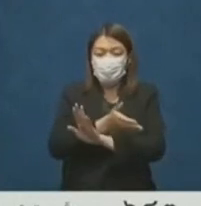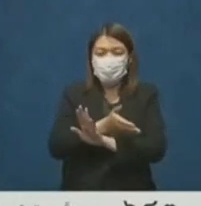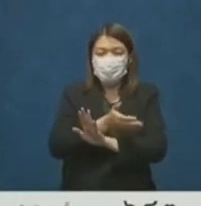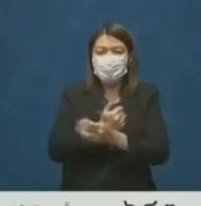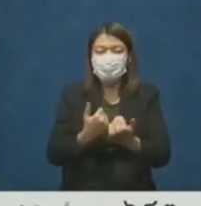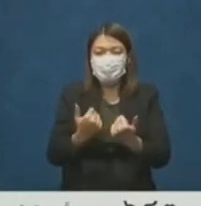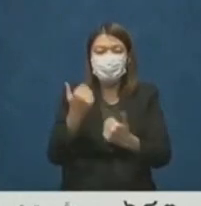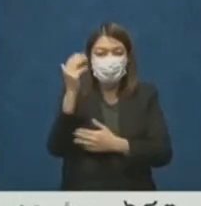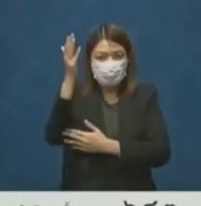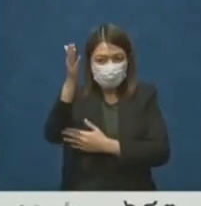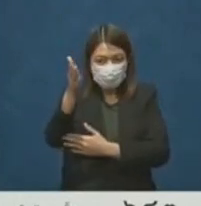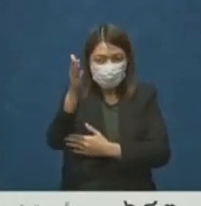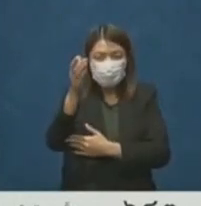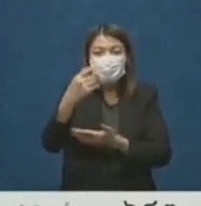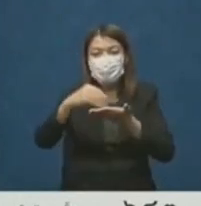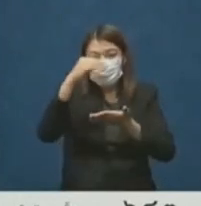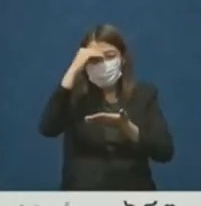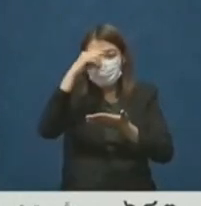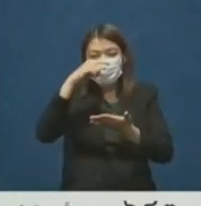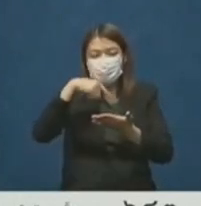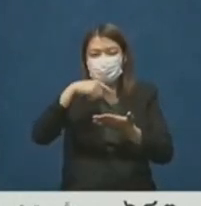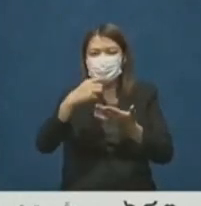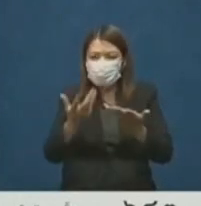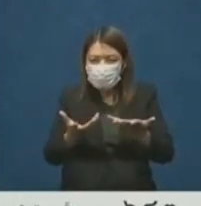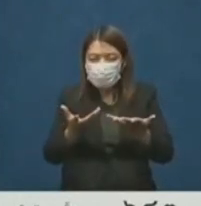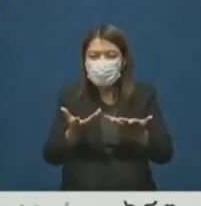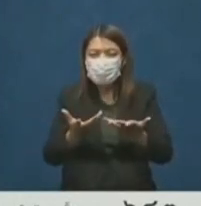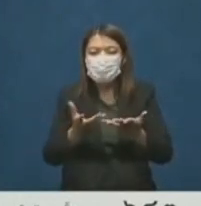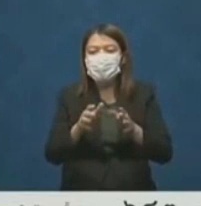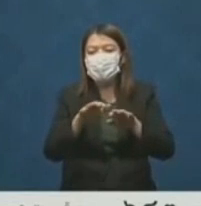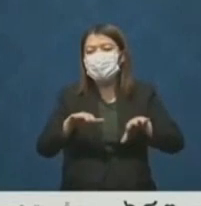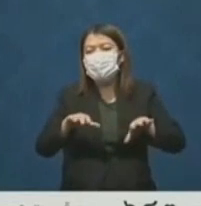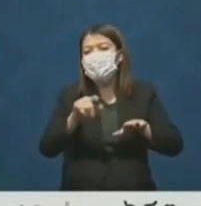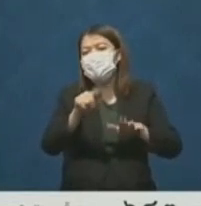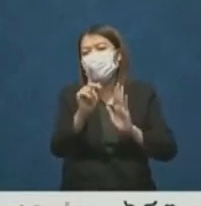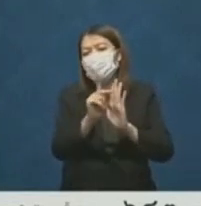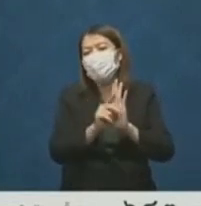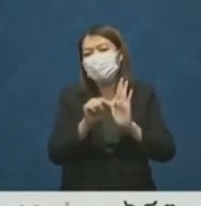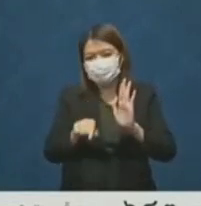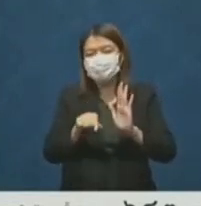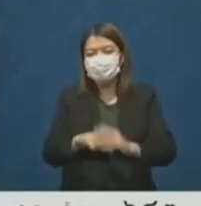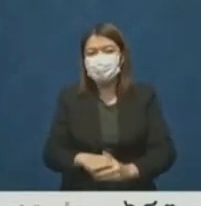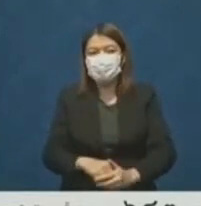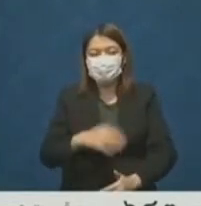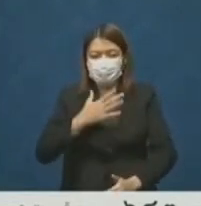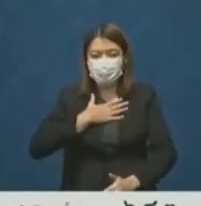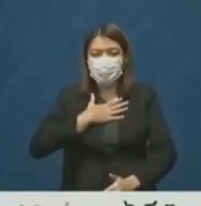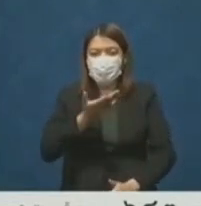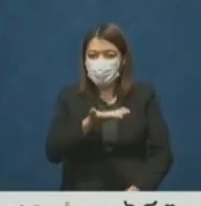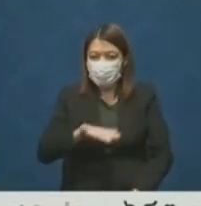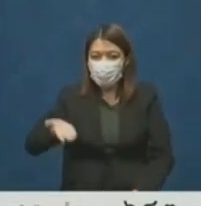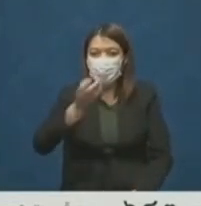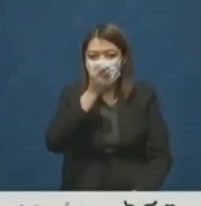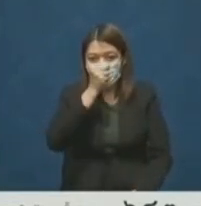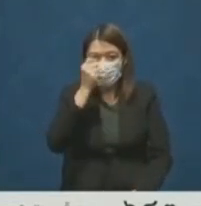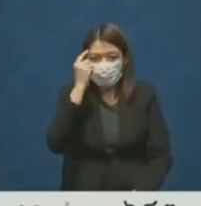านี้แล้วครับว่าต่อไปอนาคตของการศึกษาไทยจะเป็นอย่างไรขึ้นอยู่กับกฎหมายฉบับนี้และผมอย